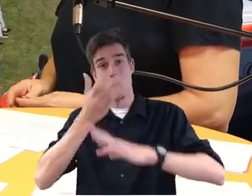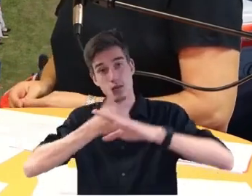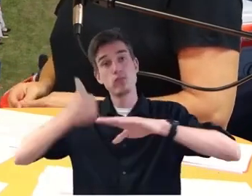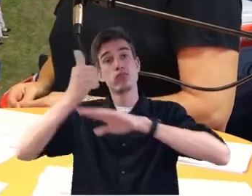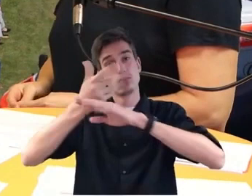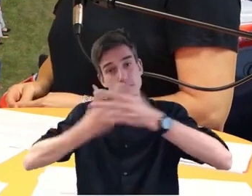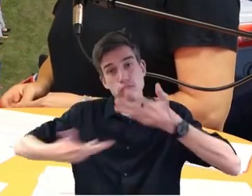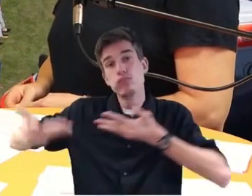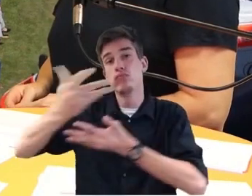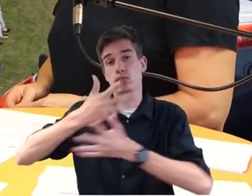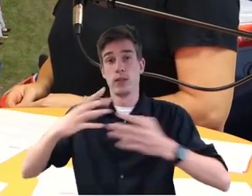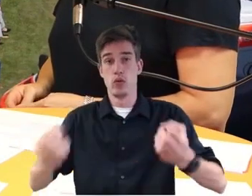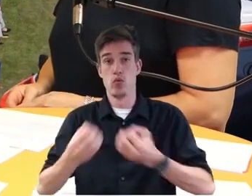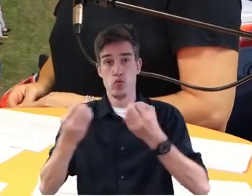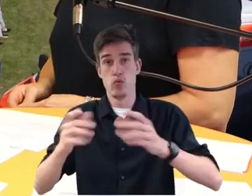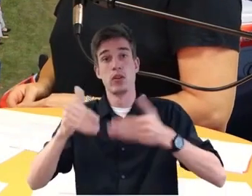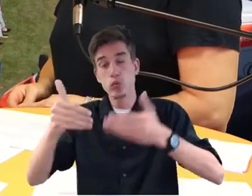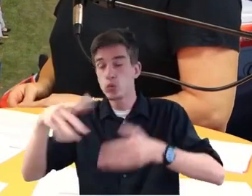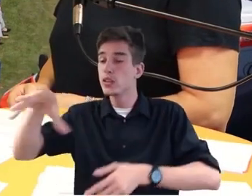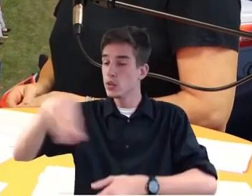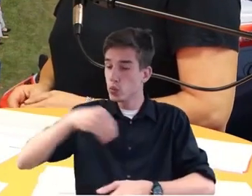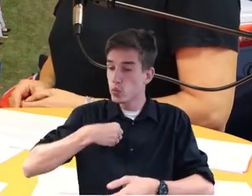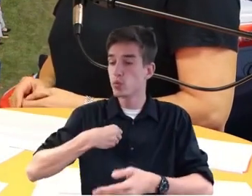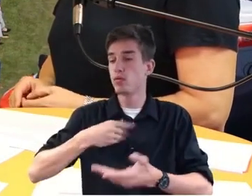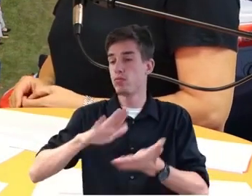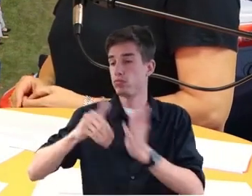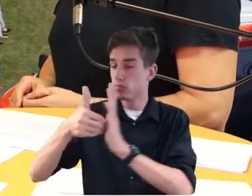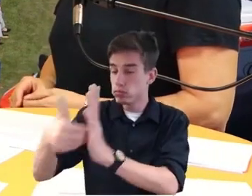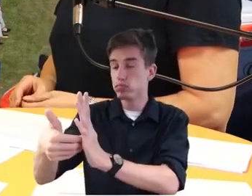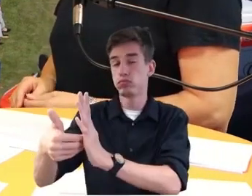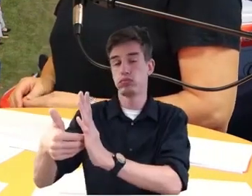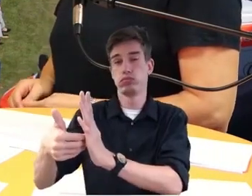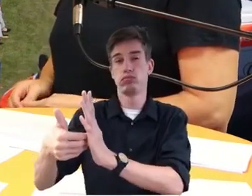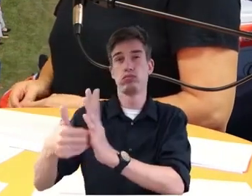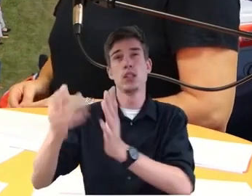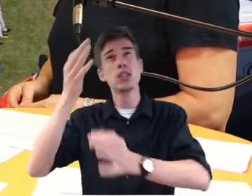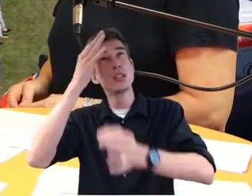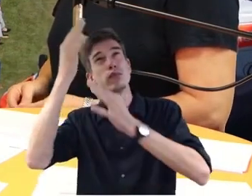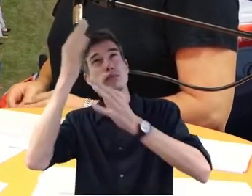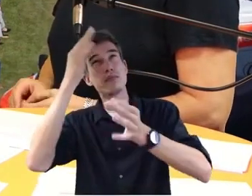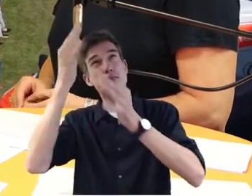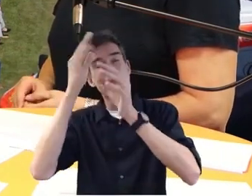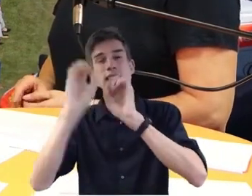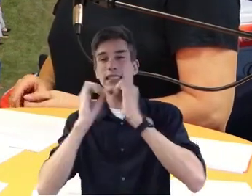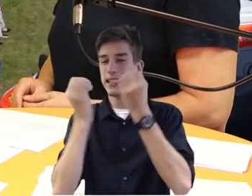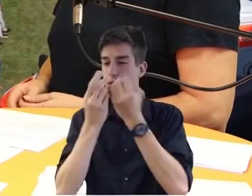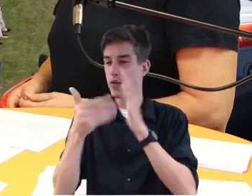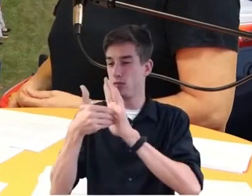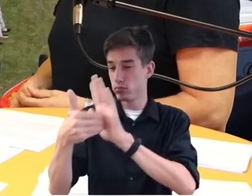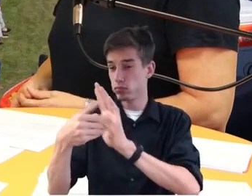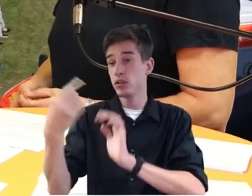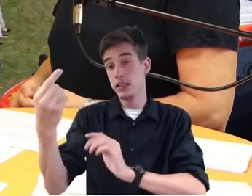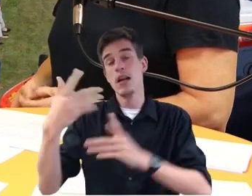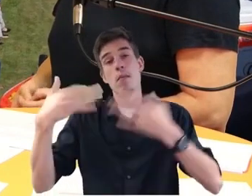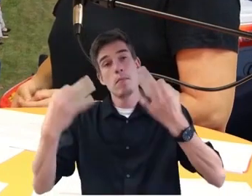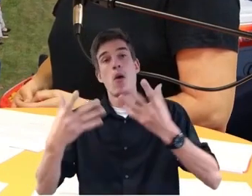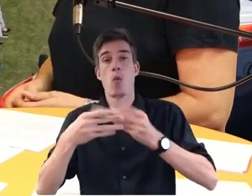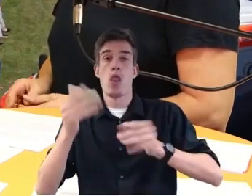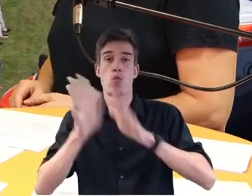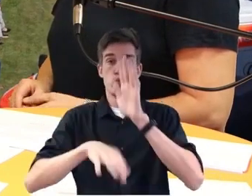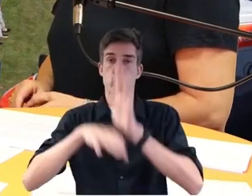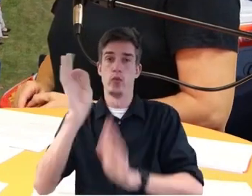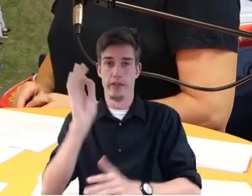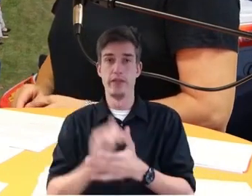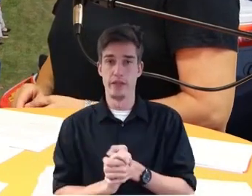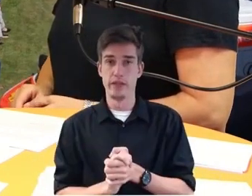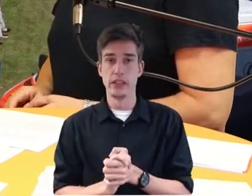und üben in denen wir die mithalten mit einlagen also mit mit fiktiven ereignissen bespielen und in denen die am üben was zu tun ist